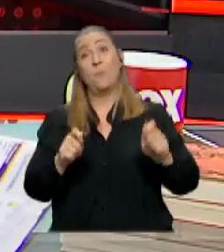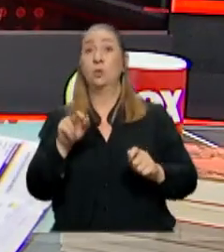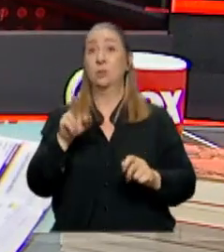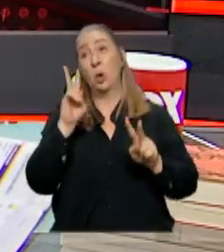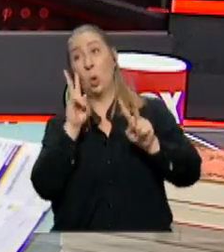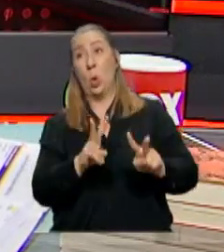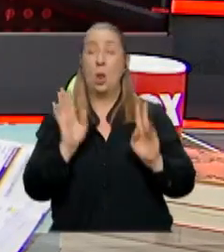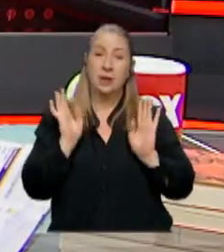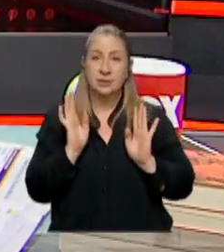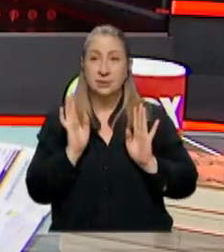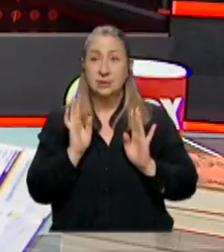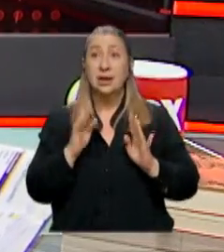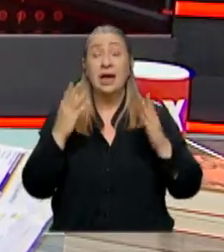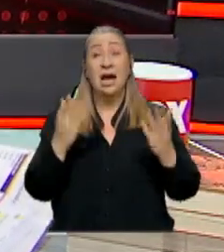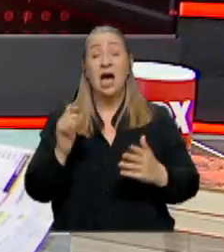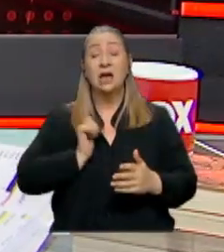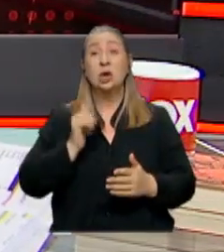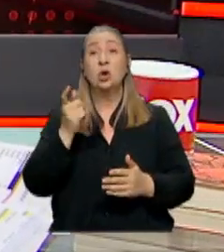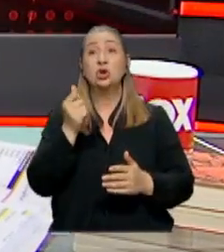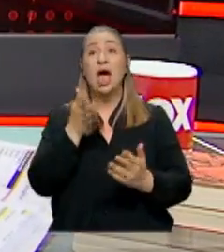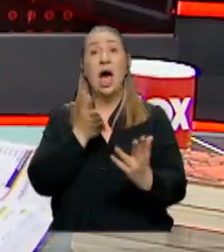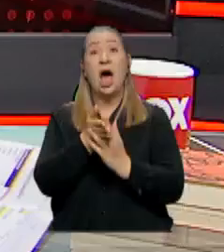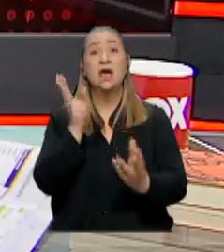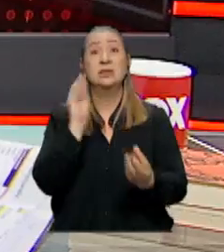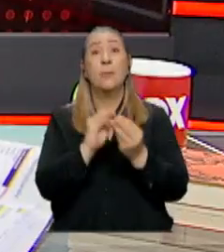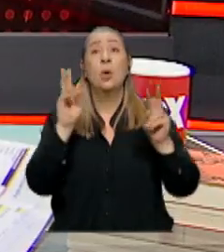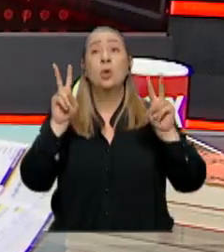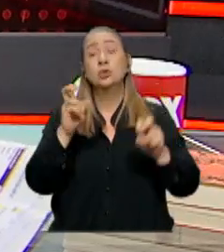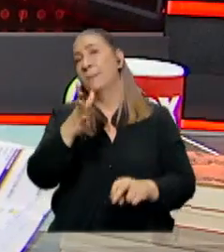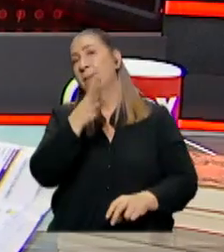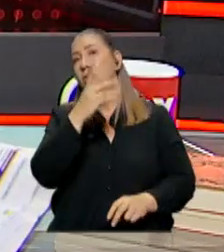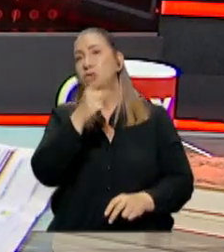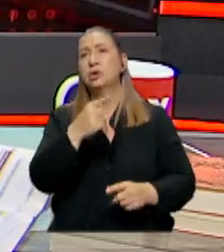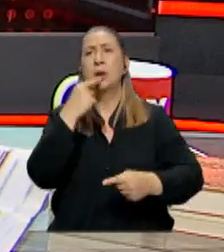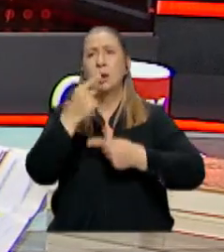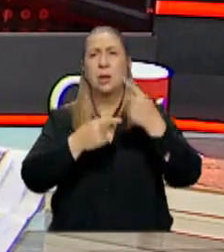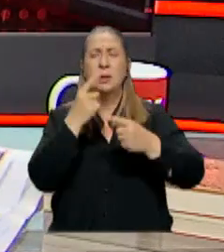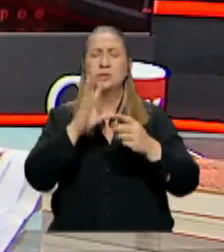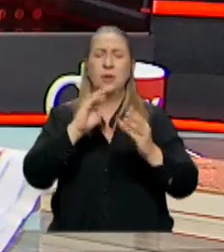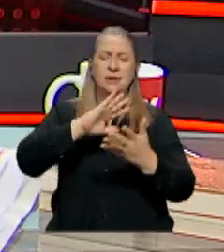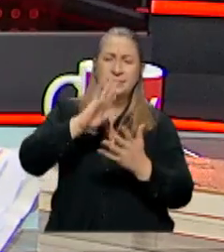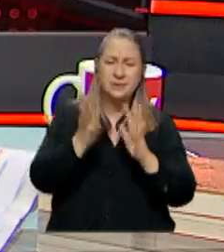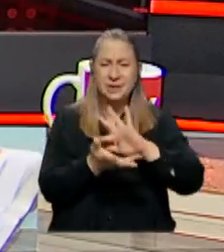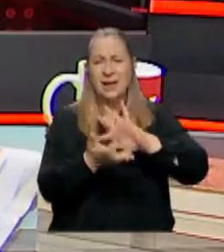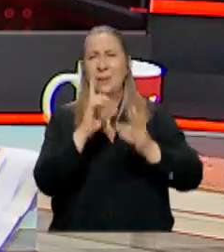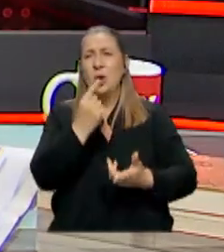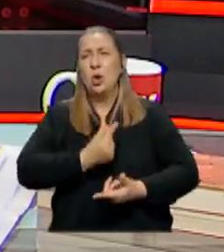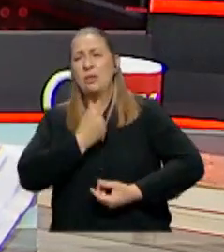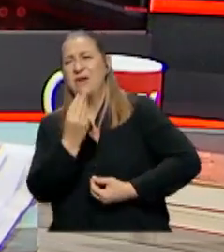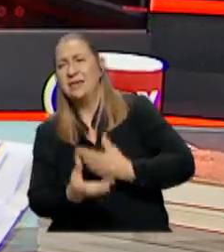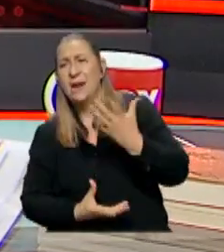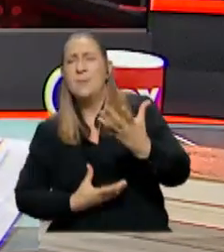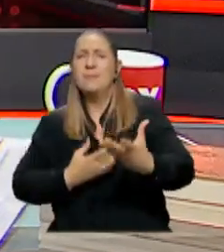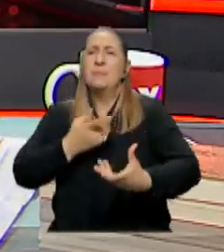gibi görünüyorlar. İşte asgari ücrete ara zam konusunda biliyorsunuz lafı çok yuvarladılar. Bir ümit verdiler,